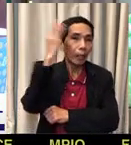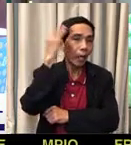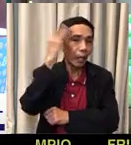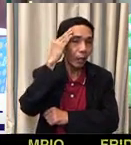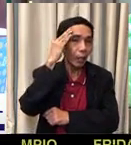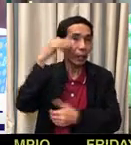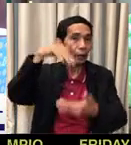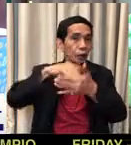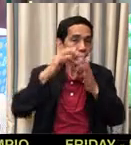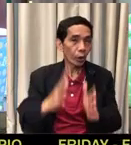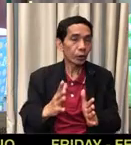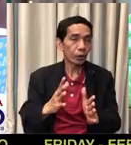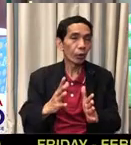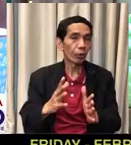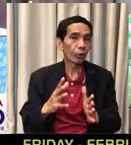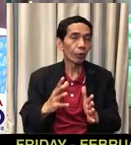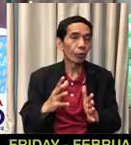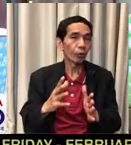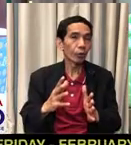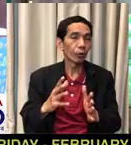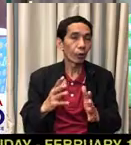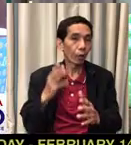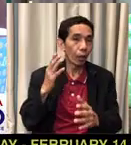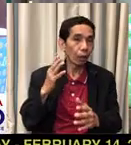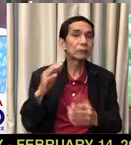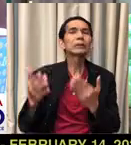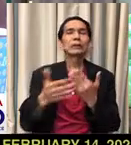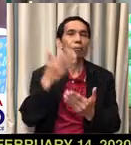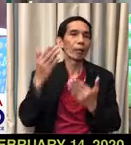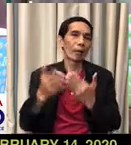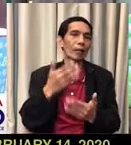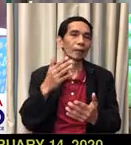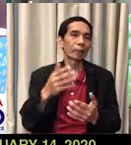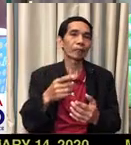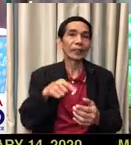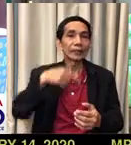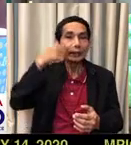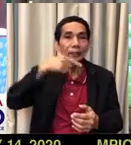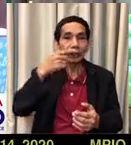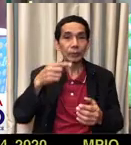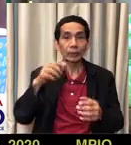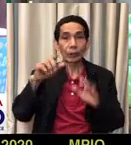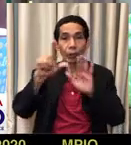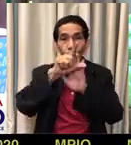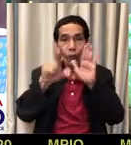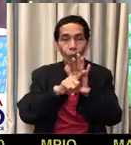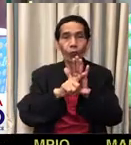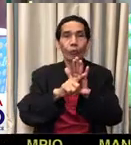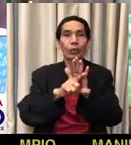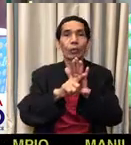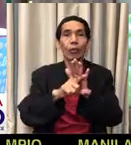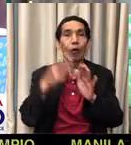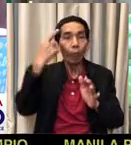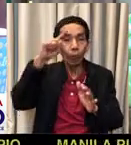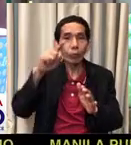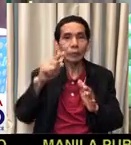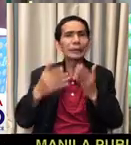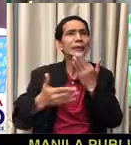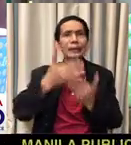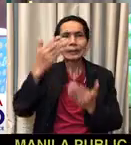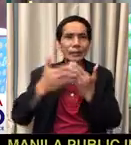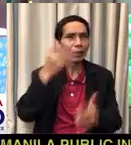malalaman kung estudyante? Oh, simple lang. Oh, kasi ang sinasabi dito sa batas, oh, para sa madali